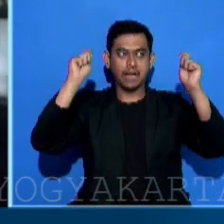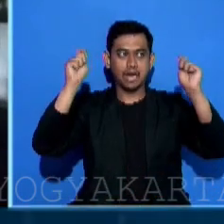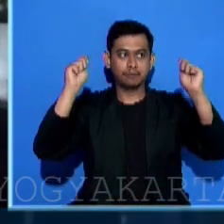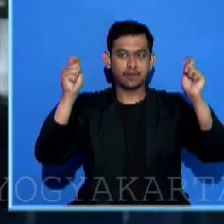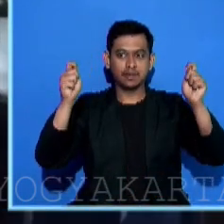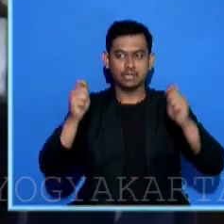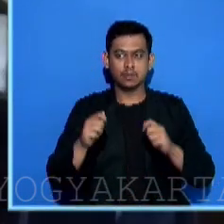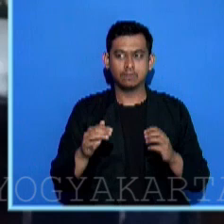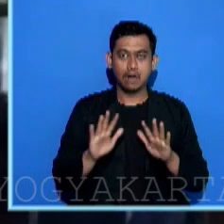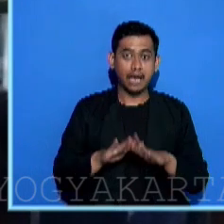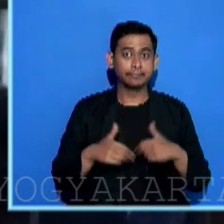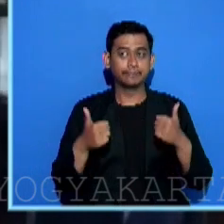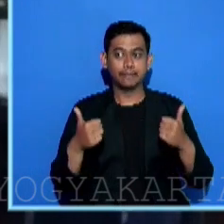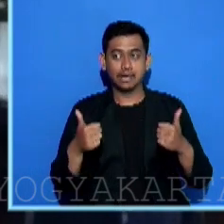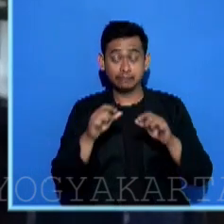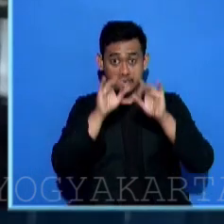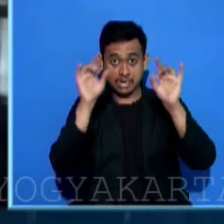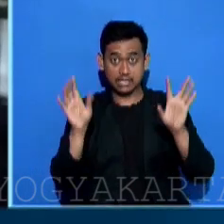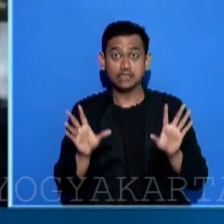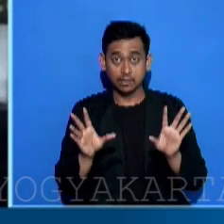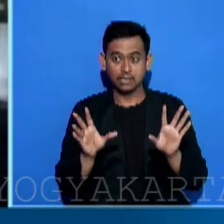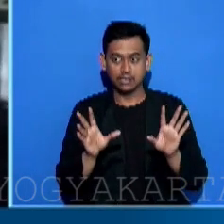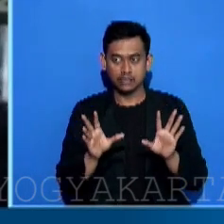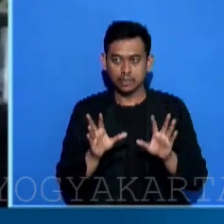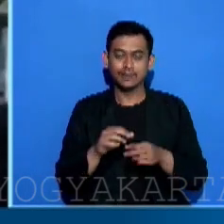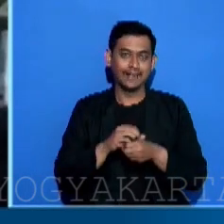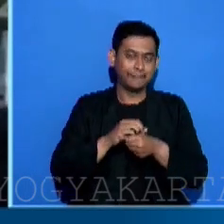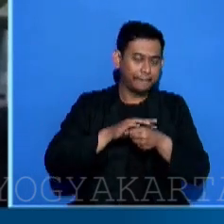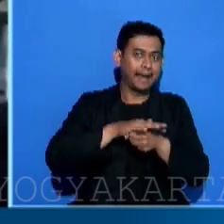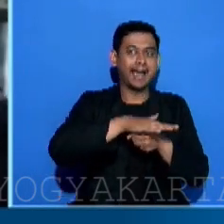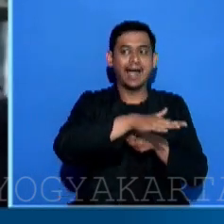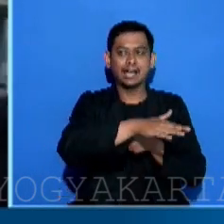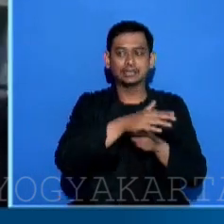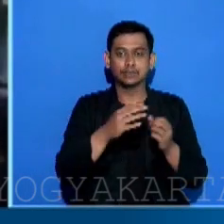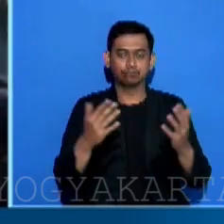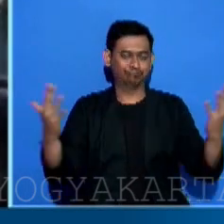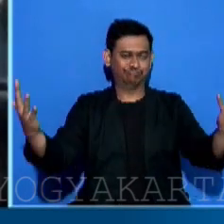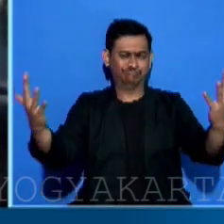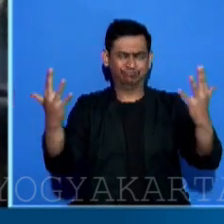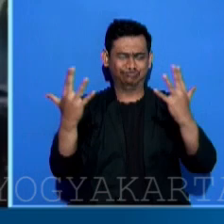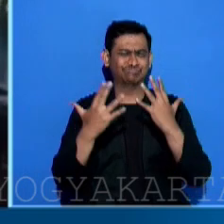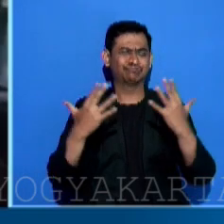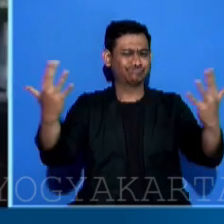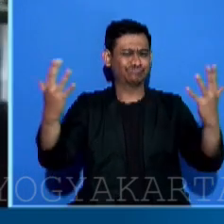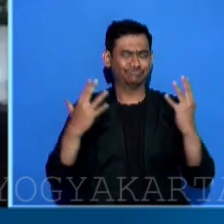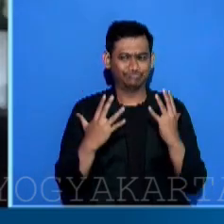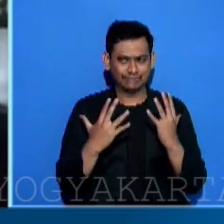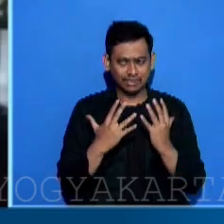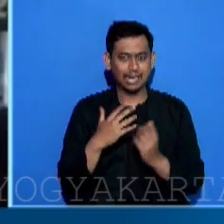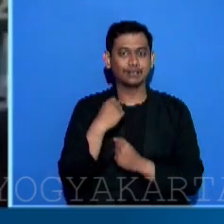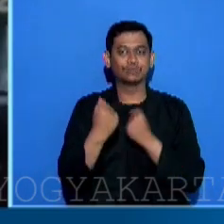tidak aman, tertib dan sebagainya mempengaruhi jumlah kunjungan wisatawan dan event-event yang kita